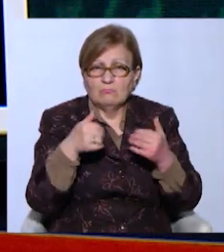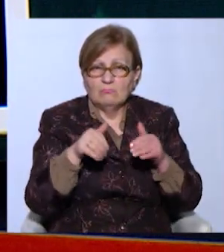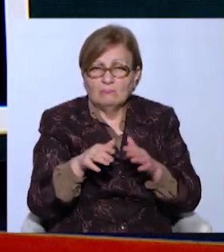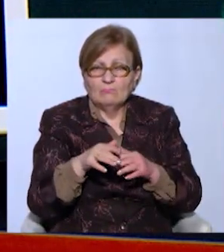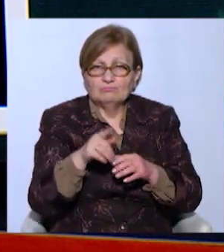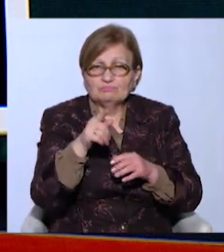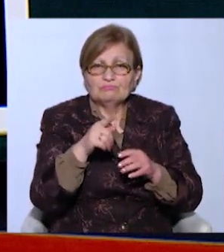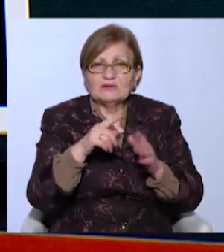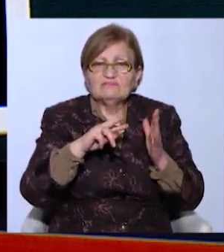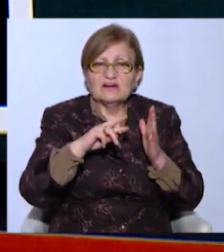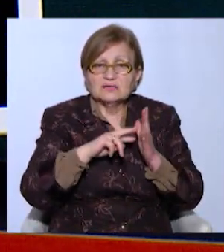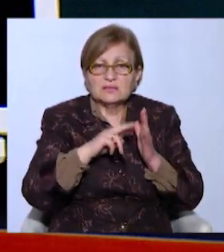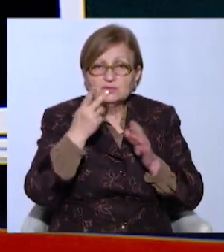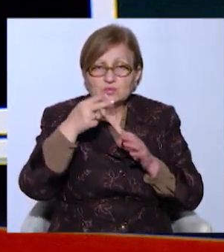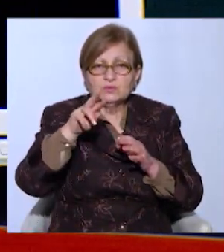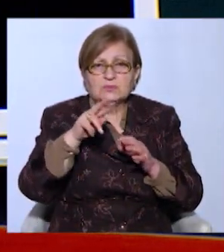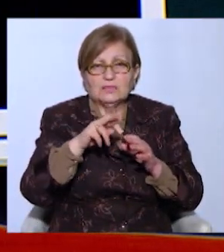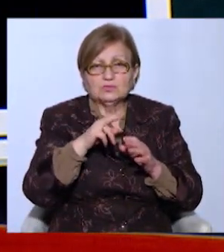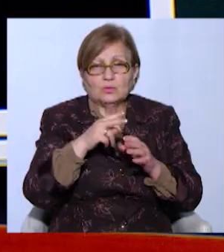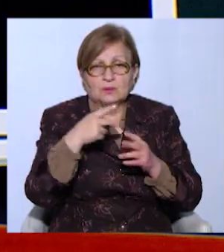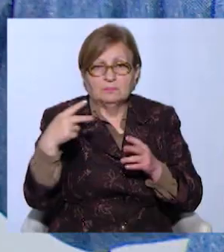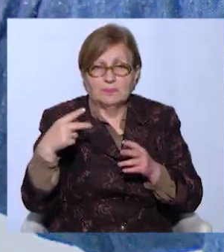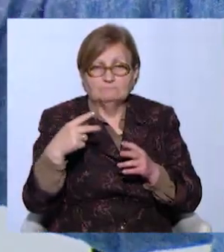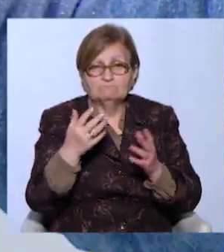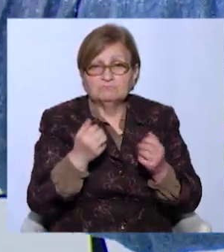კვადრატული განტოლება. მიიღება